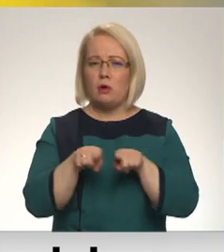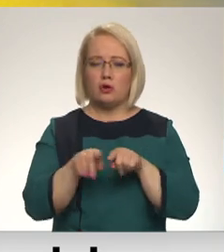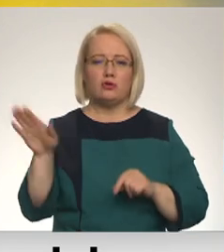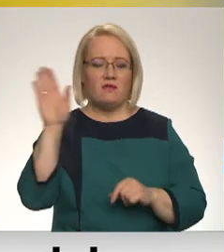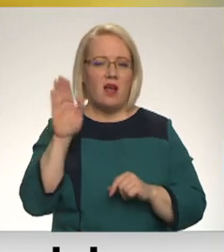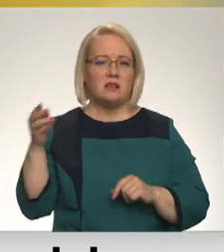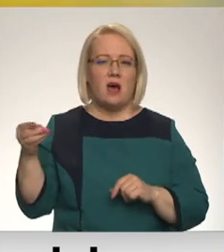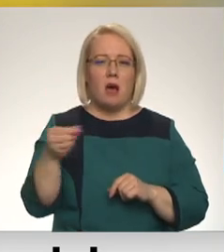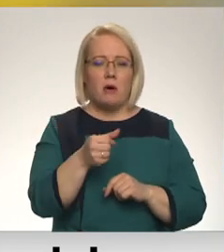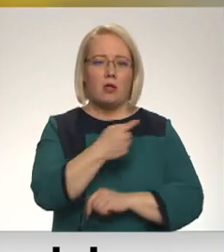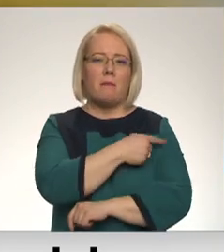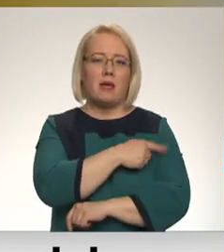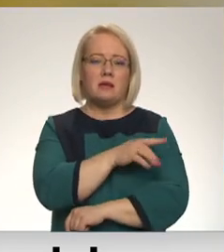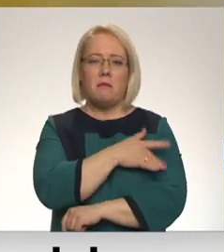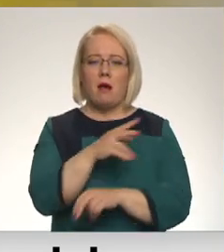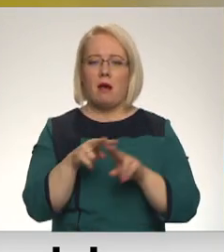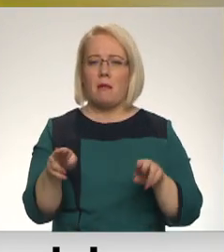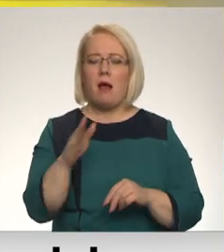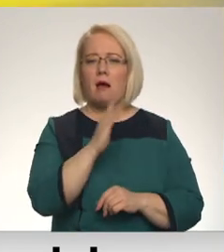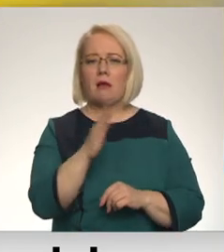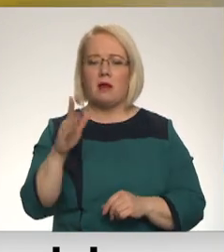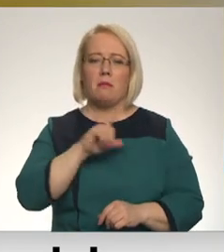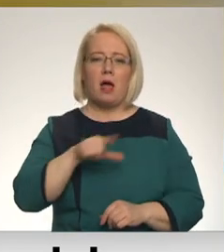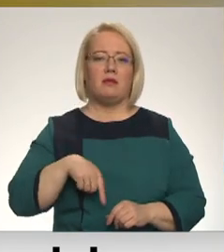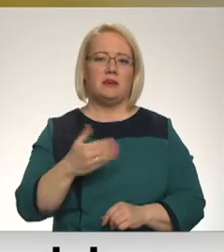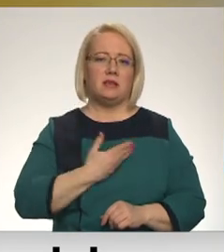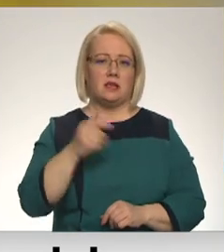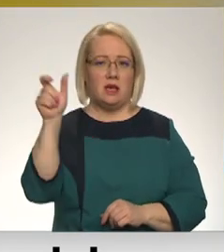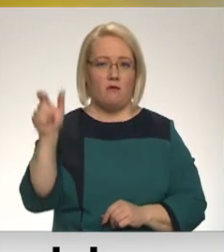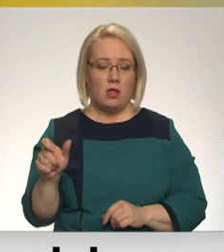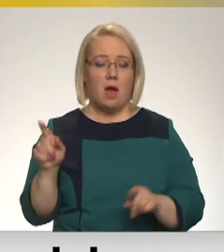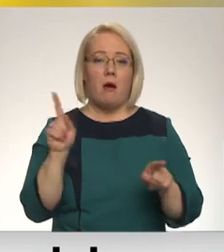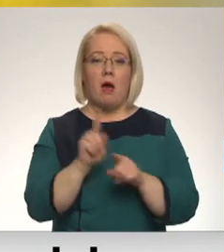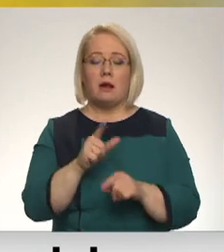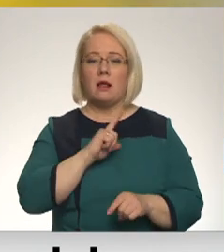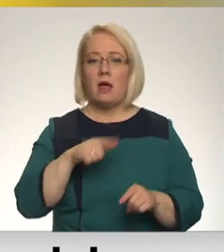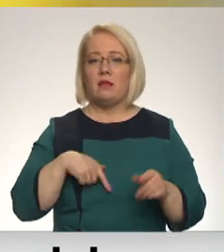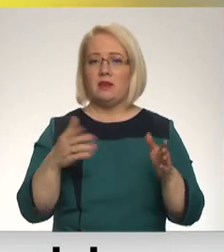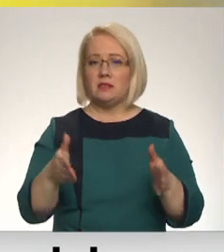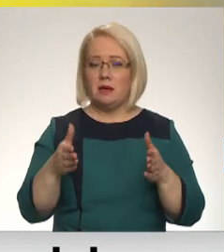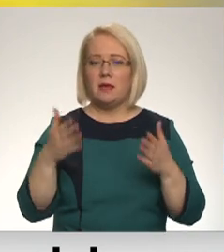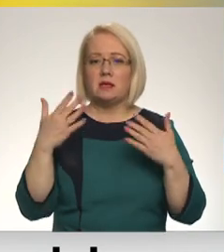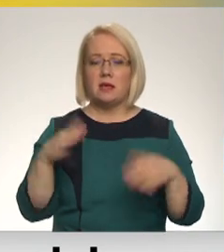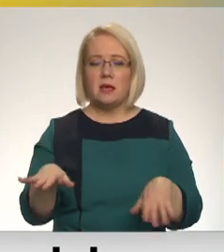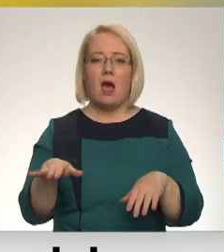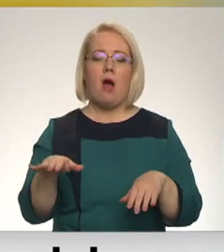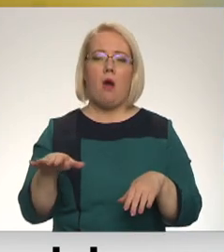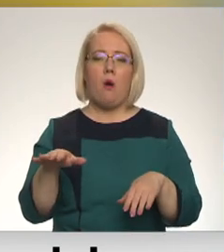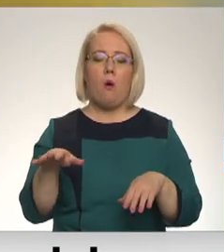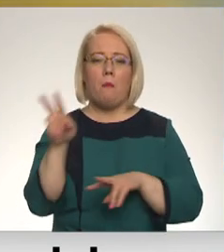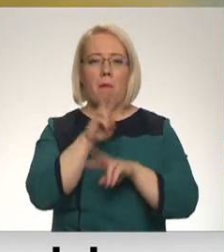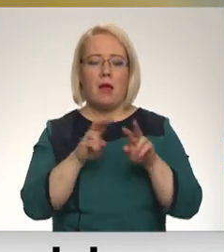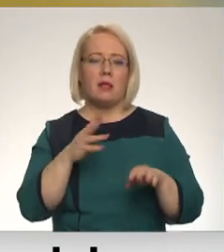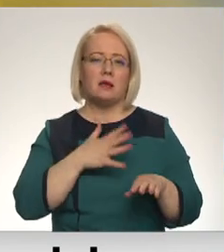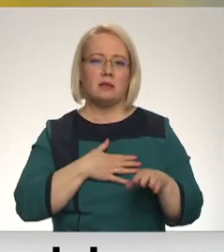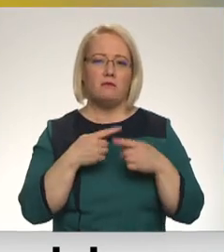apmaksātos medicīniskos pakalpojumus kā ikvienam Latvijas iedzīvotājiem. Tikmēr arī Latvijas slimnīcas jau apzinas savus resursus, lai varētu